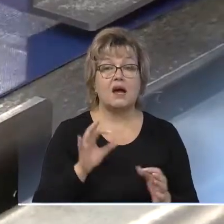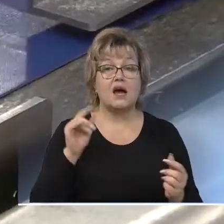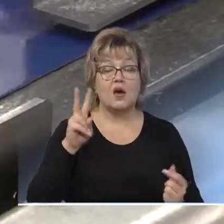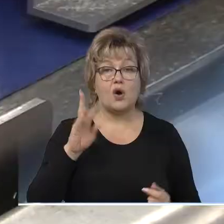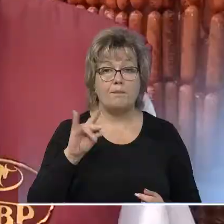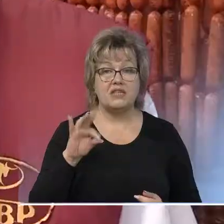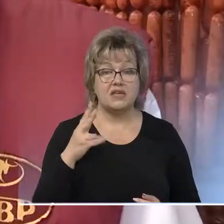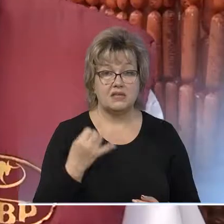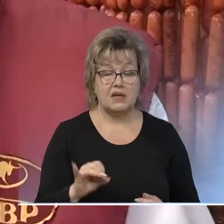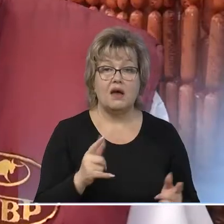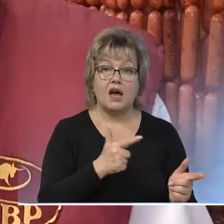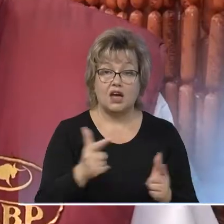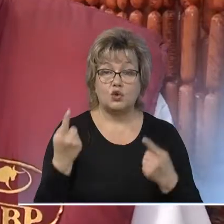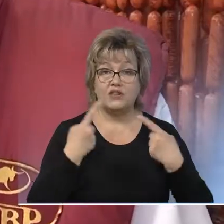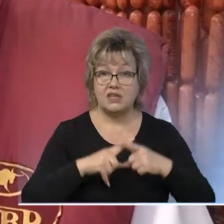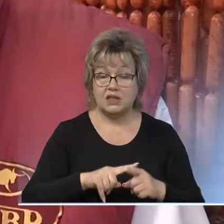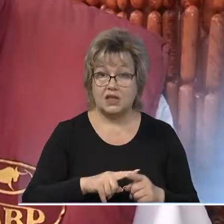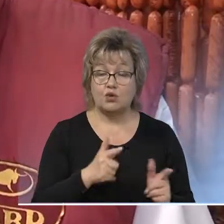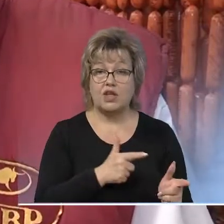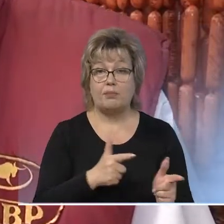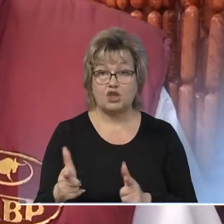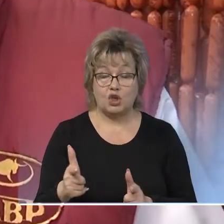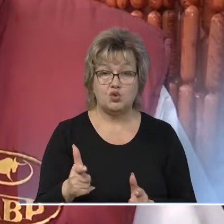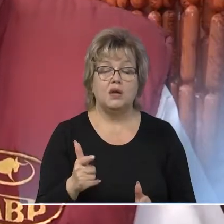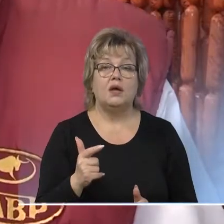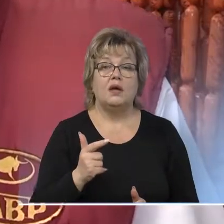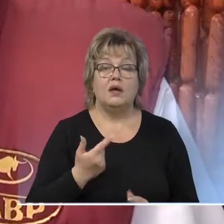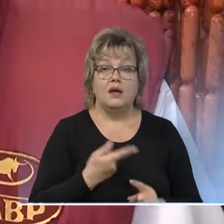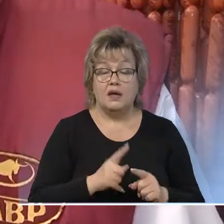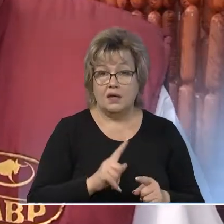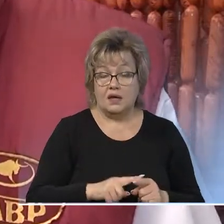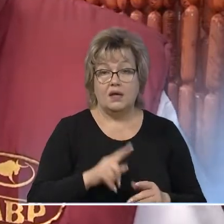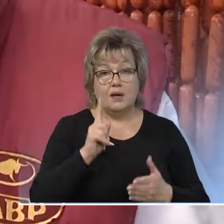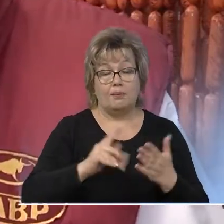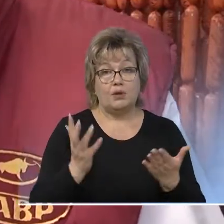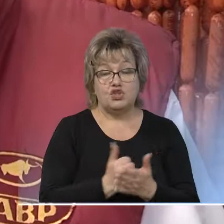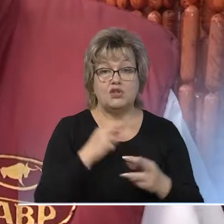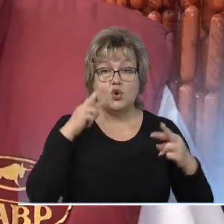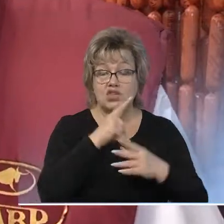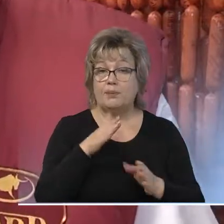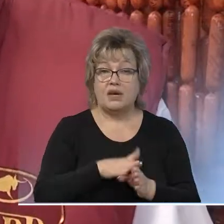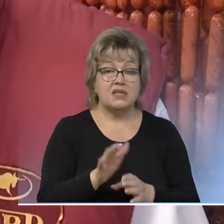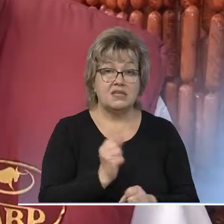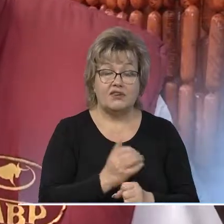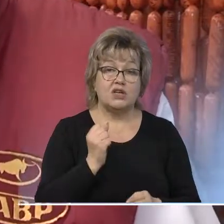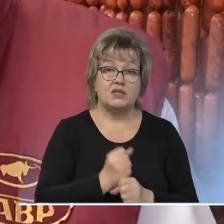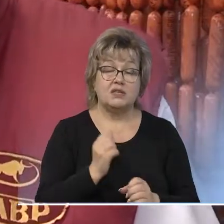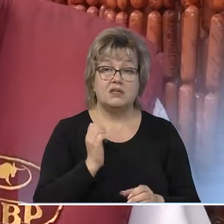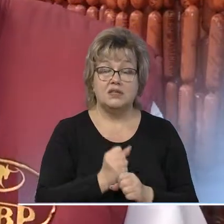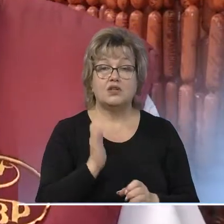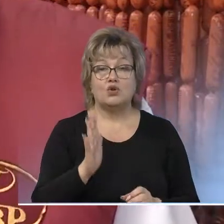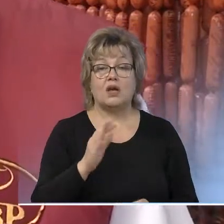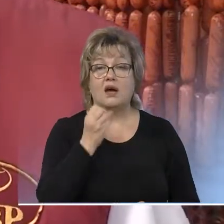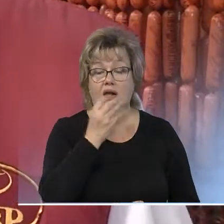центров компетенций. Некая готовая технология под ключ. И, соответственно, и внедрять проще, и получается ошибок не совершаешь, и внедряешь